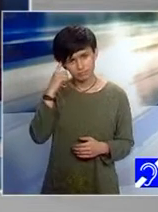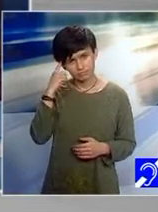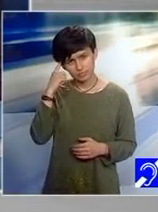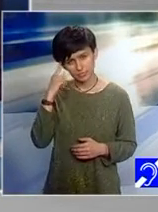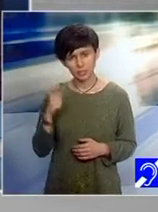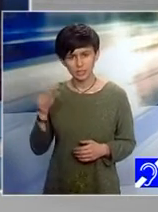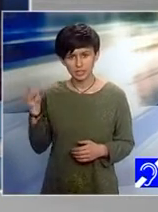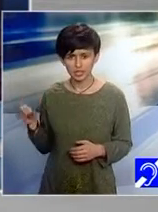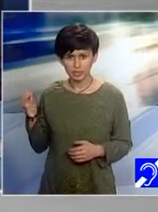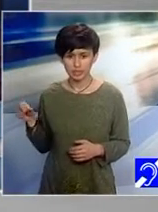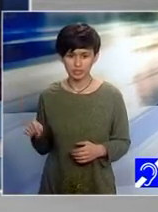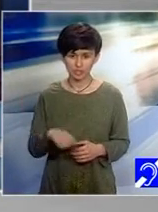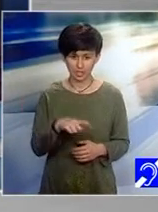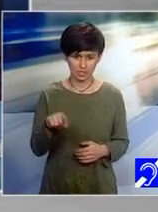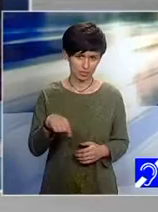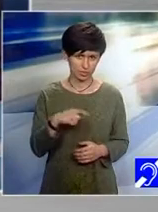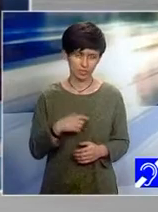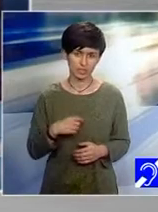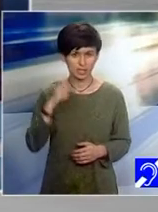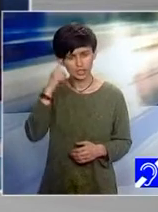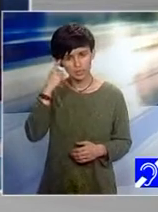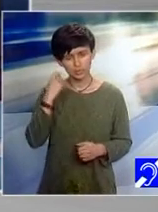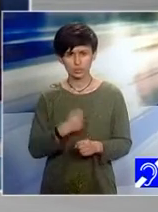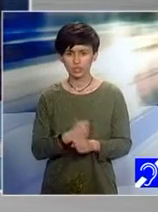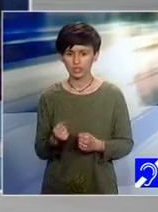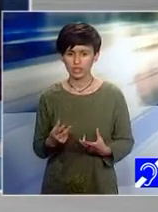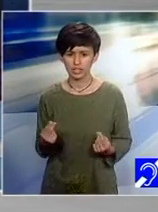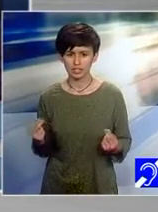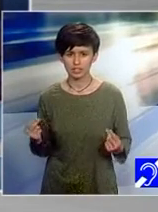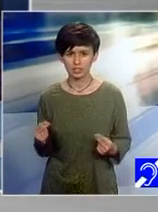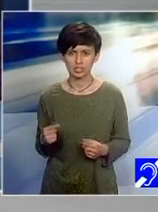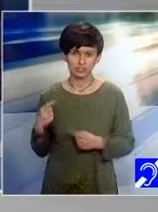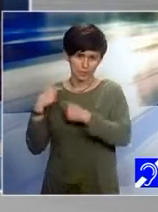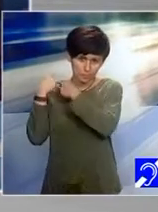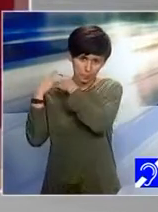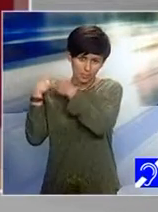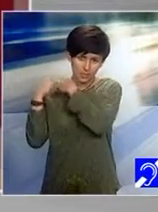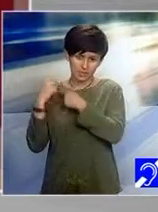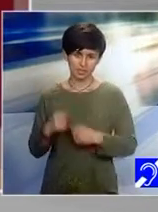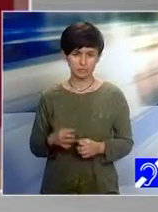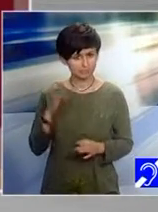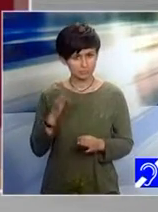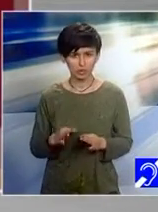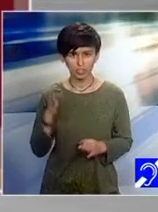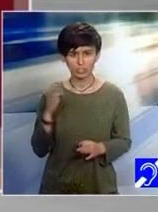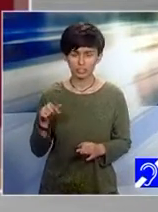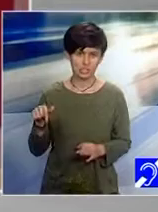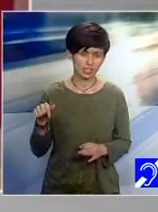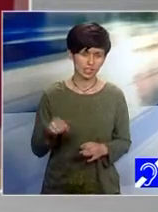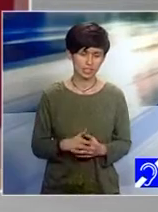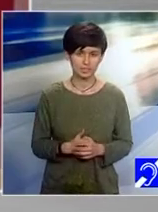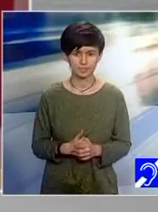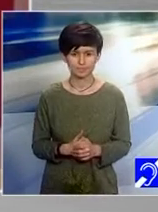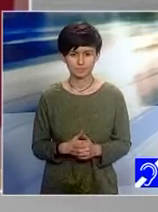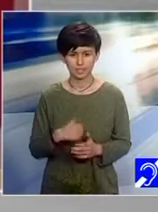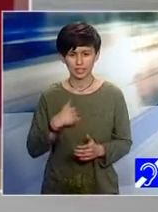deja cunosc foarte multe detalii despre tine, despre originile tale etnice diverse. Aș vrea să reluăm puțin această discuție și pe